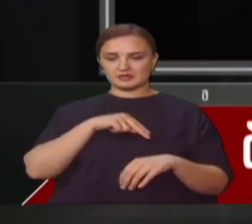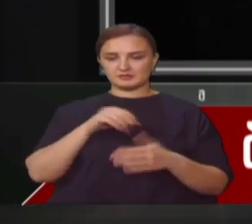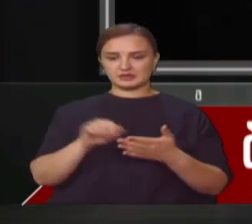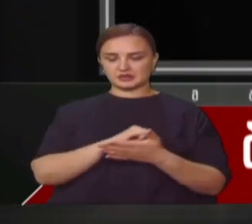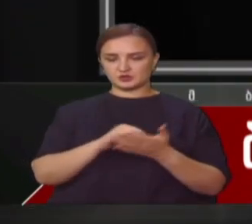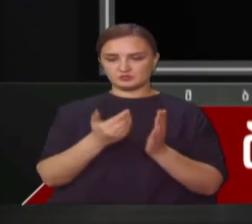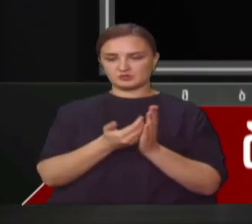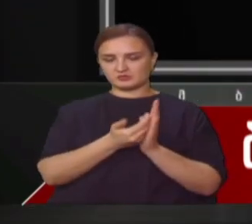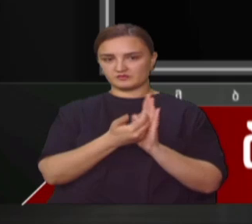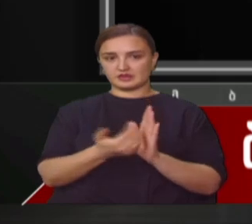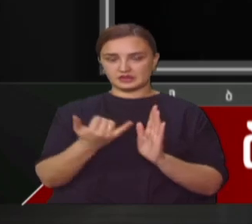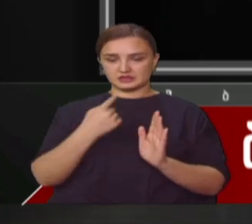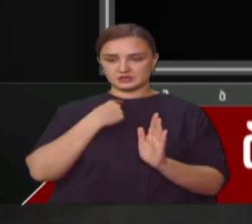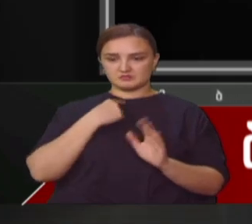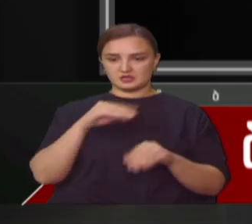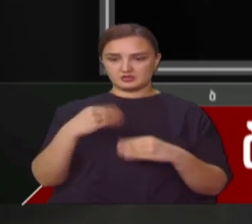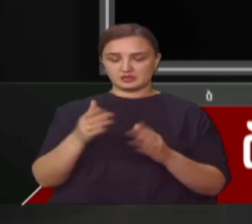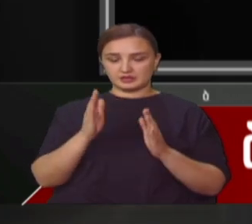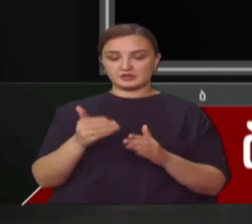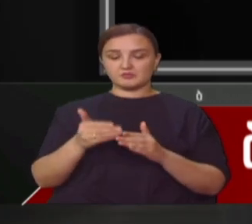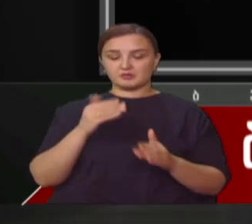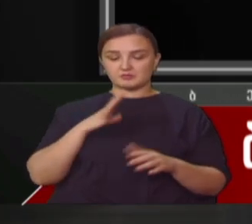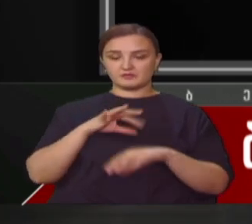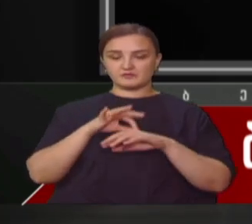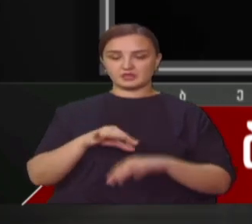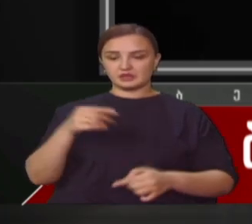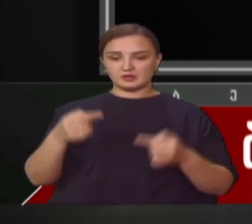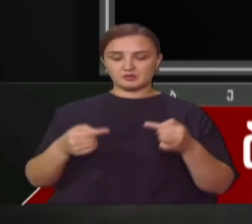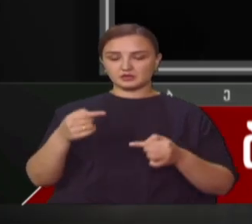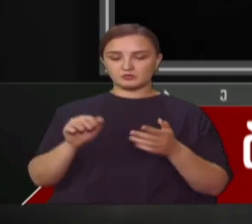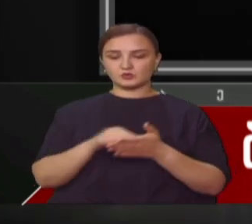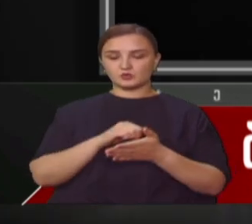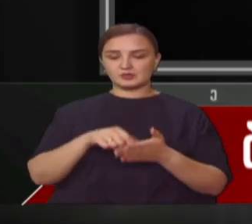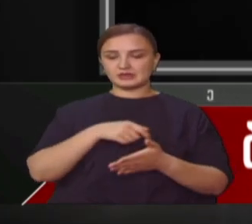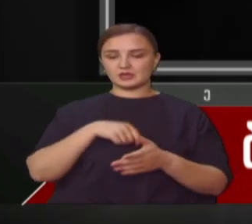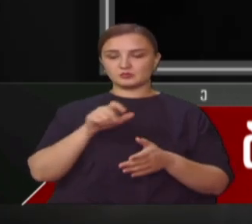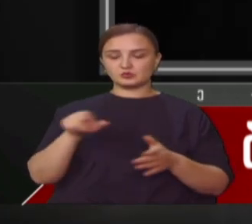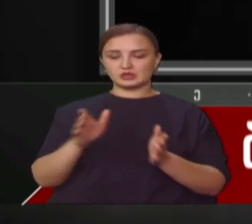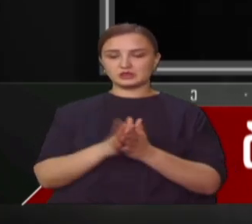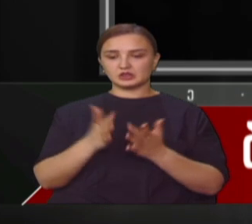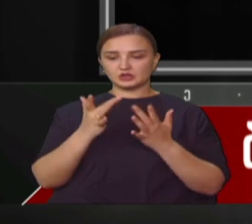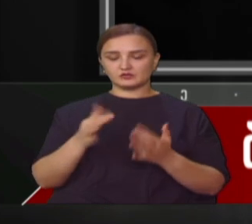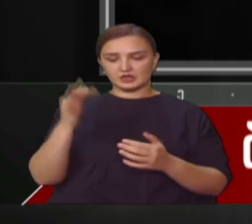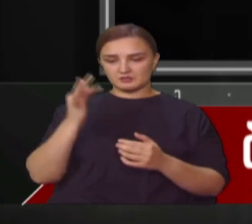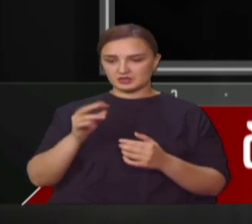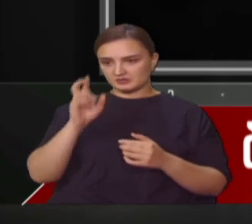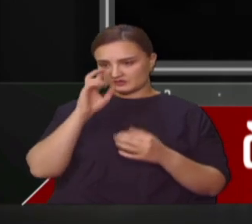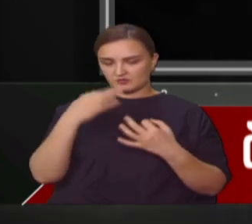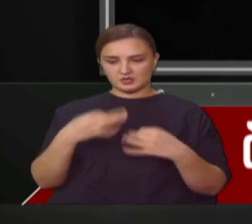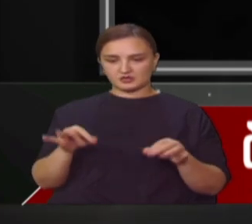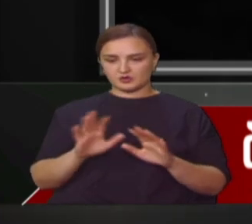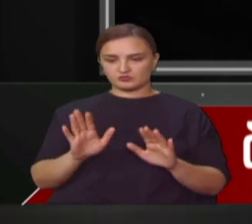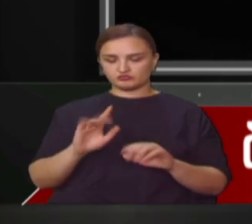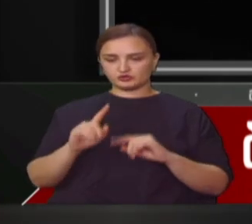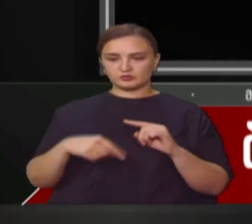რეზოლუციას, რომელსაც დღეს კენჩში უყურიან. კენჩში ღამდე გაიმართა დებატები. დოკუმენტში დეპუტატები ითხოვენ, რომ გერმანიის მთავრობამ აღარ დაუშვას შემდგომი